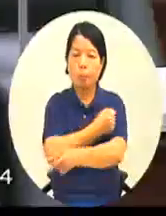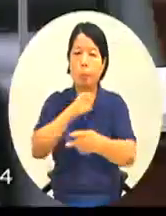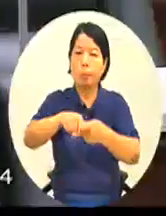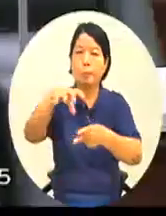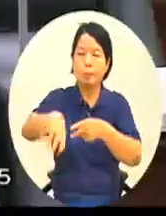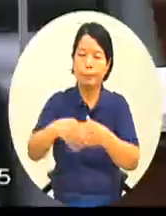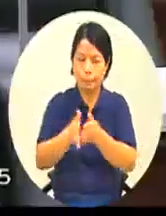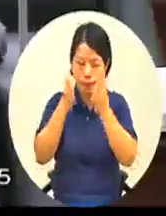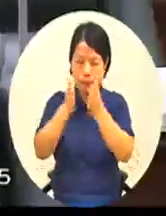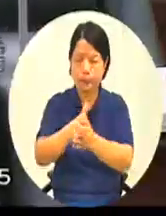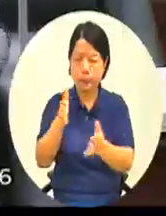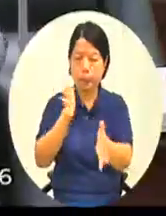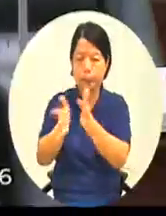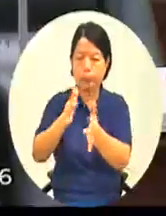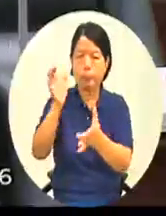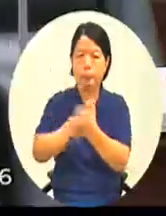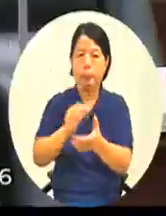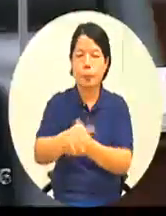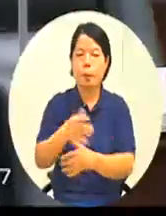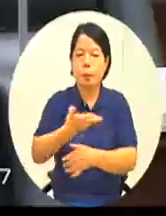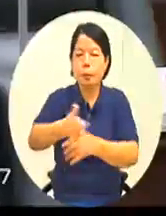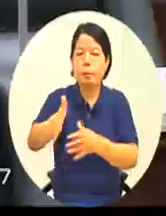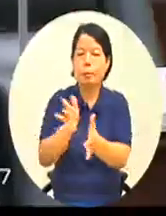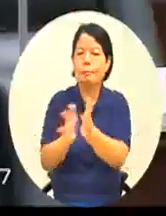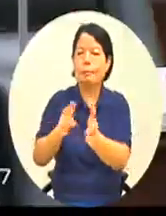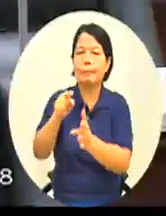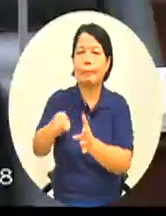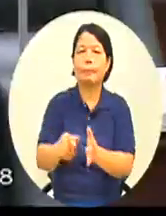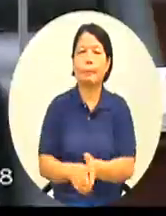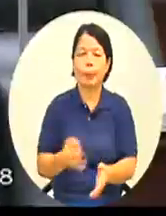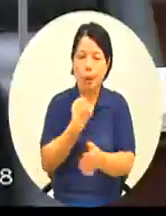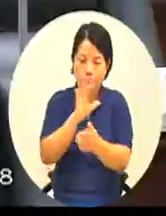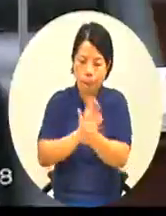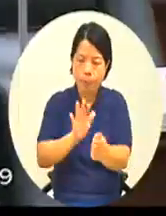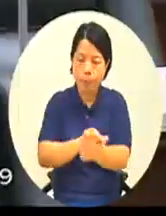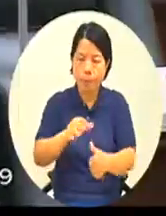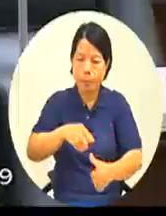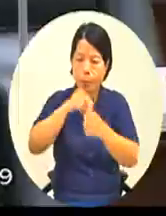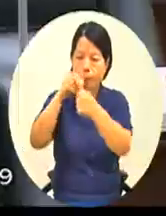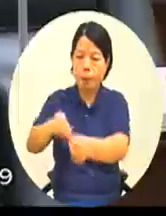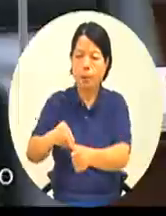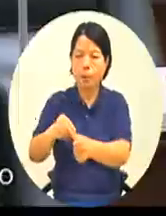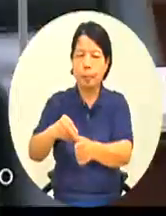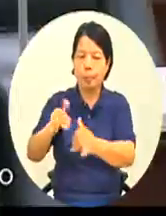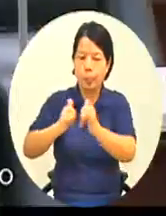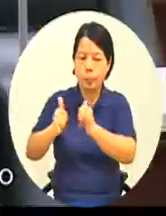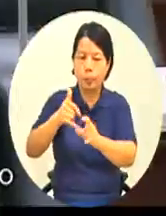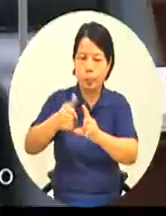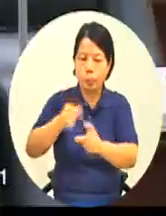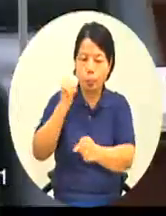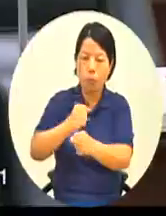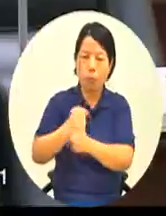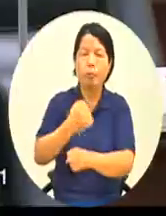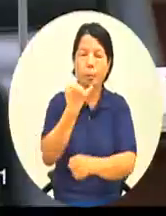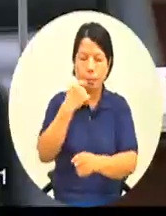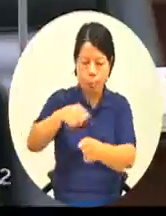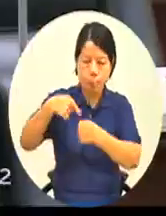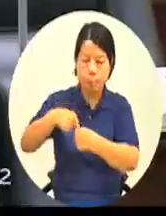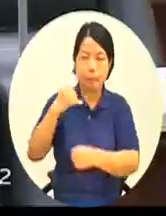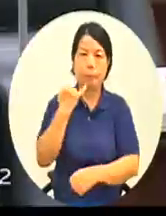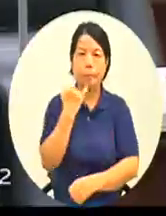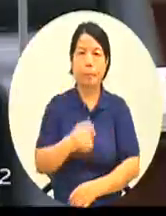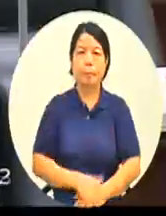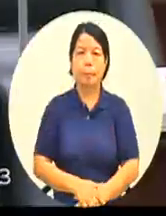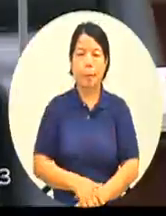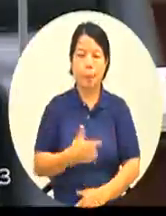街友，然后来这些漂浪者流浪者能够协助他来进入社会的正轨，那有一个工作可以做。好，那当然